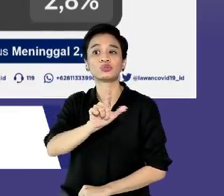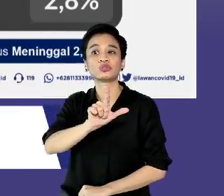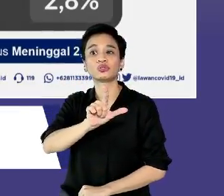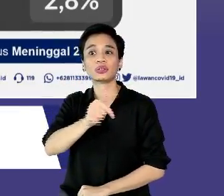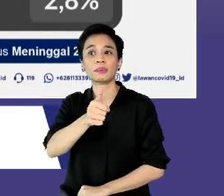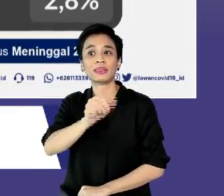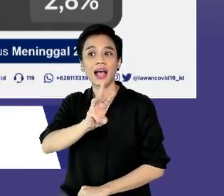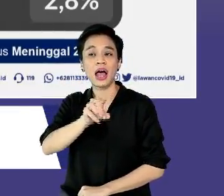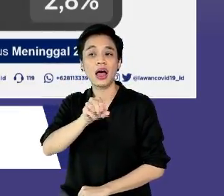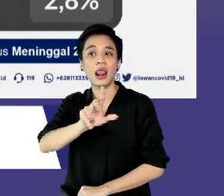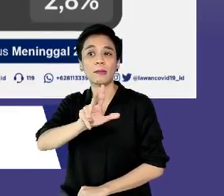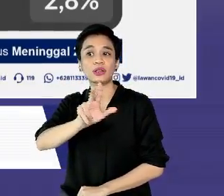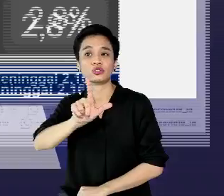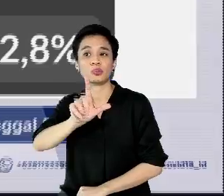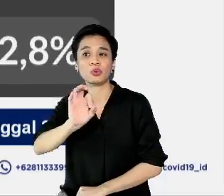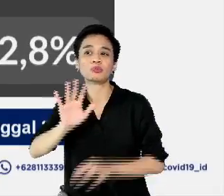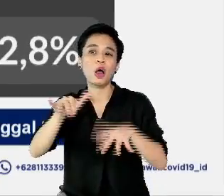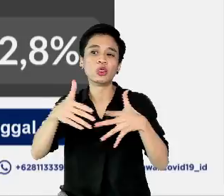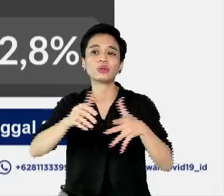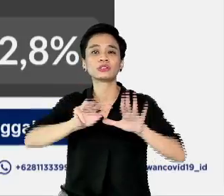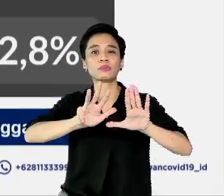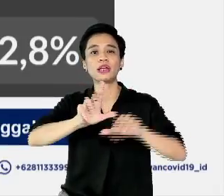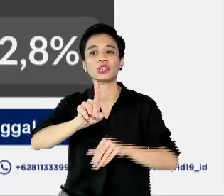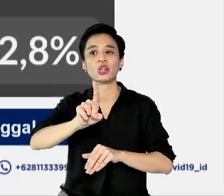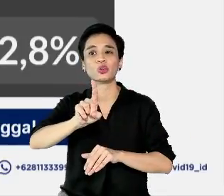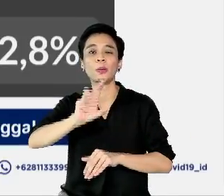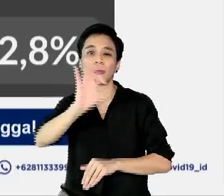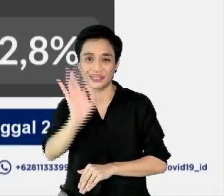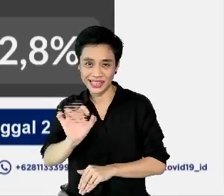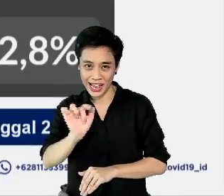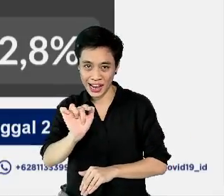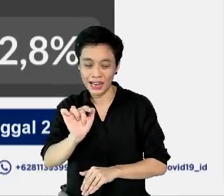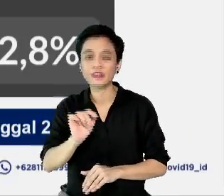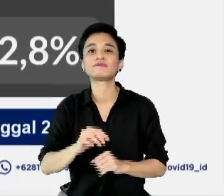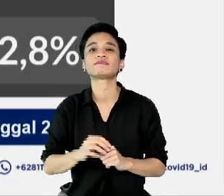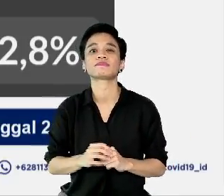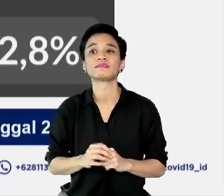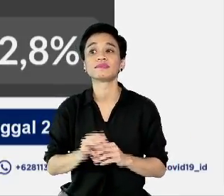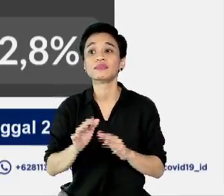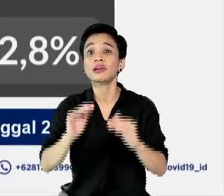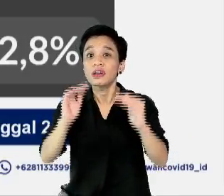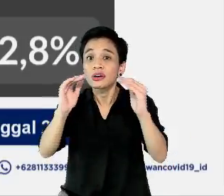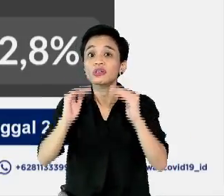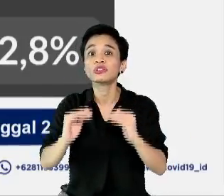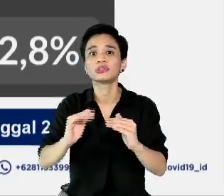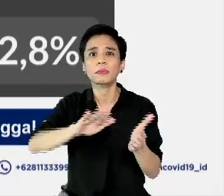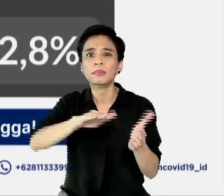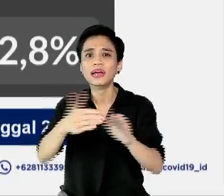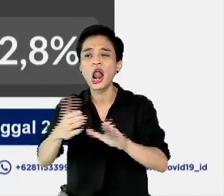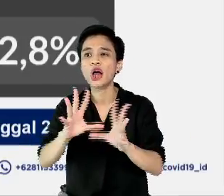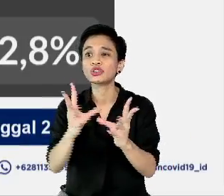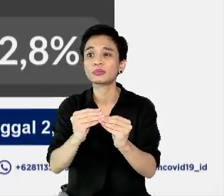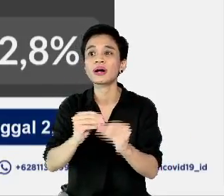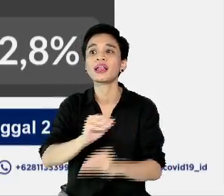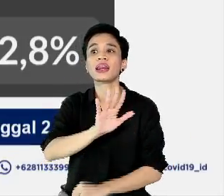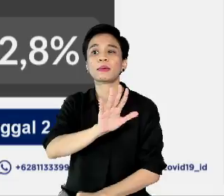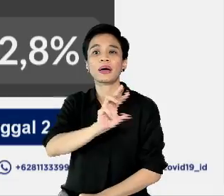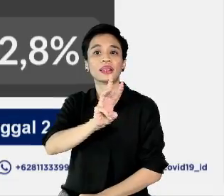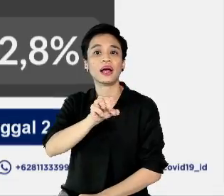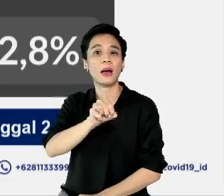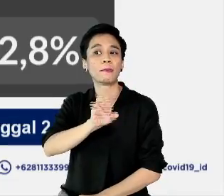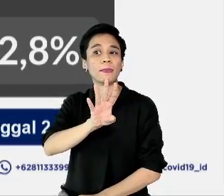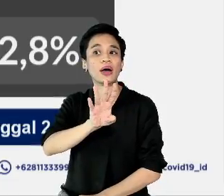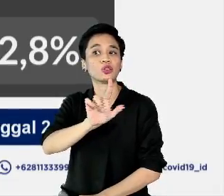1.763.870 atau 91%. Sedangkan kumulatif kasus meninggal adalah